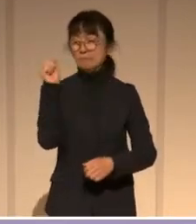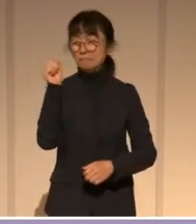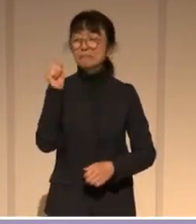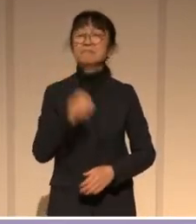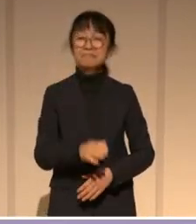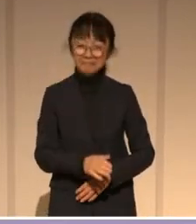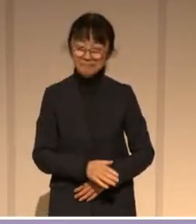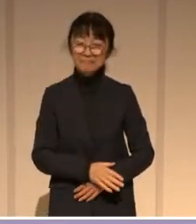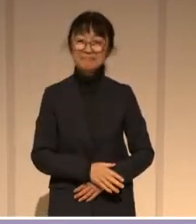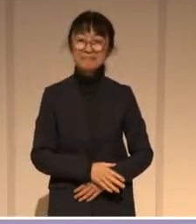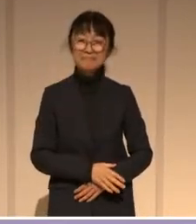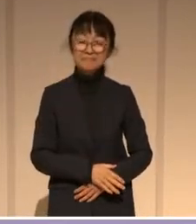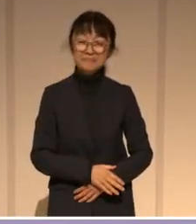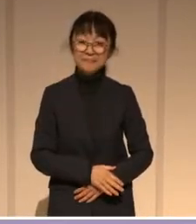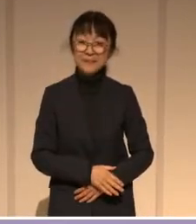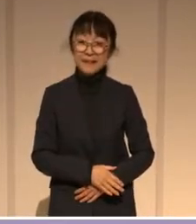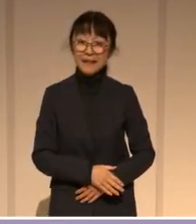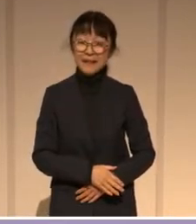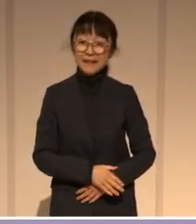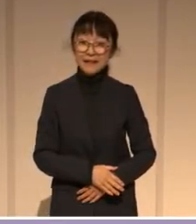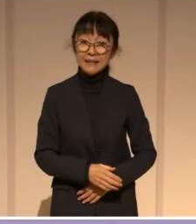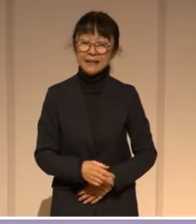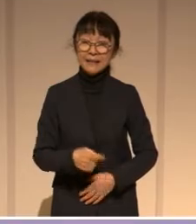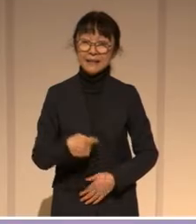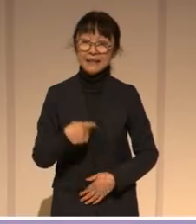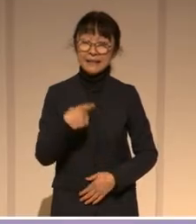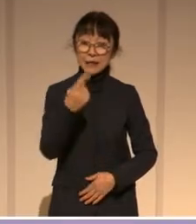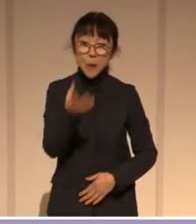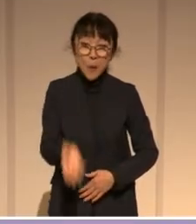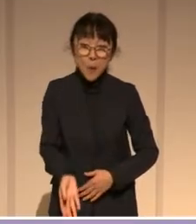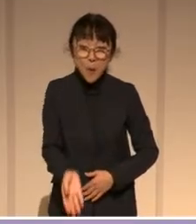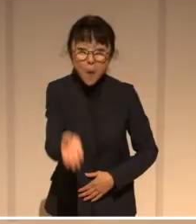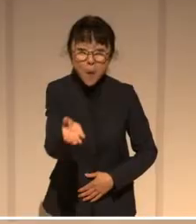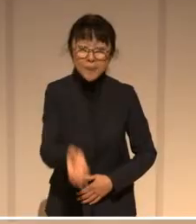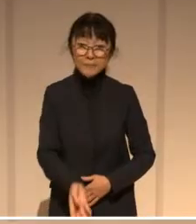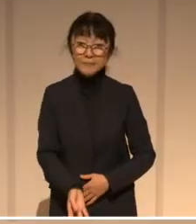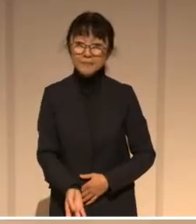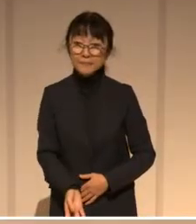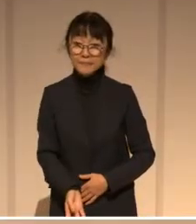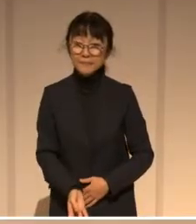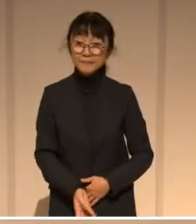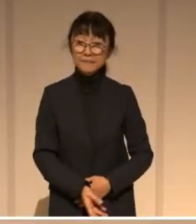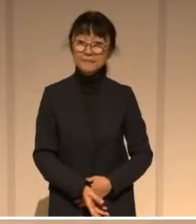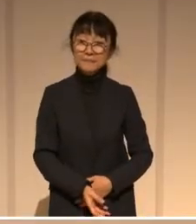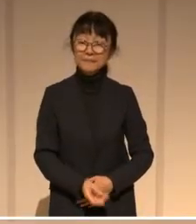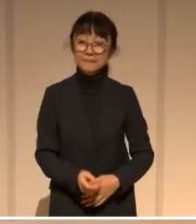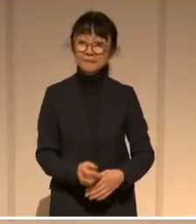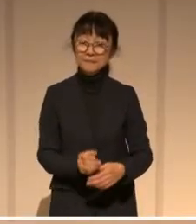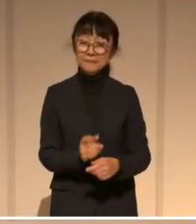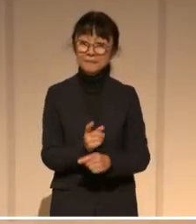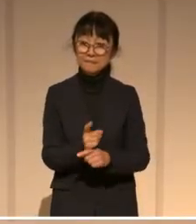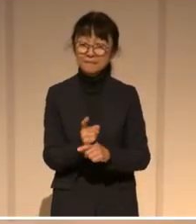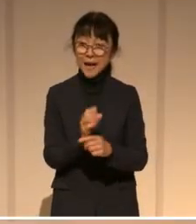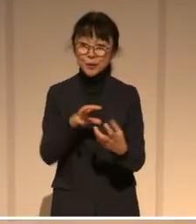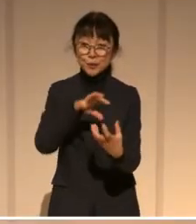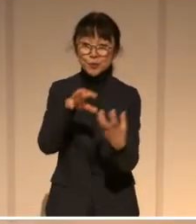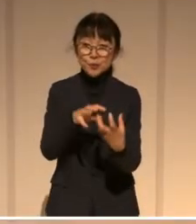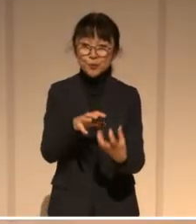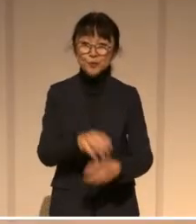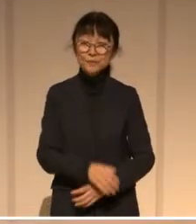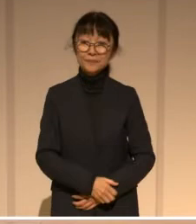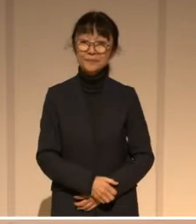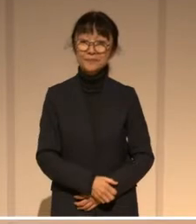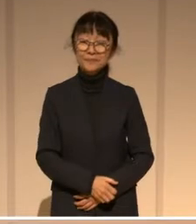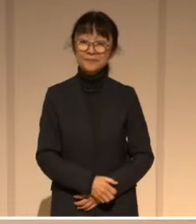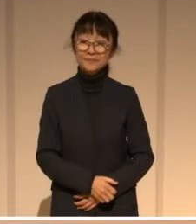ブーバー今度こそ大東お願いしますん魔球でもそれで行くせ義足でいくんです